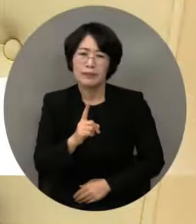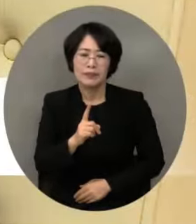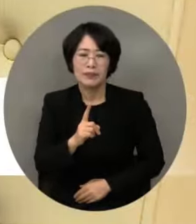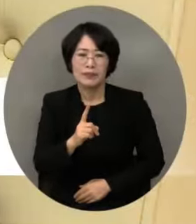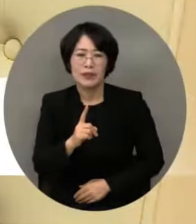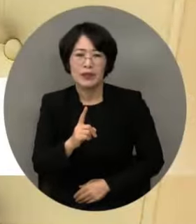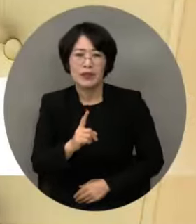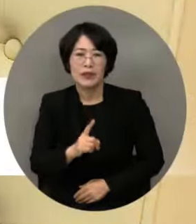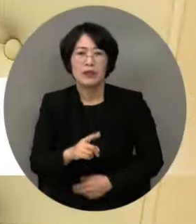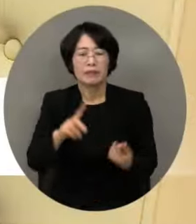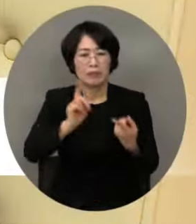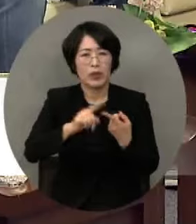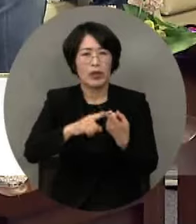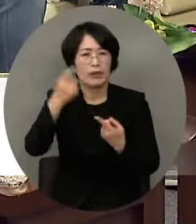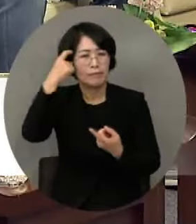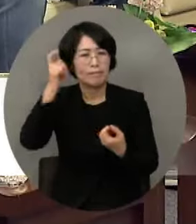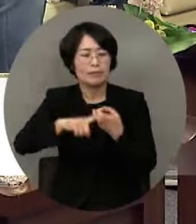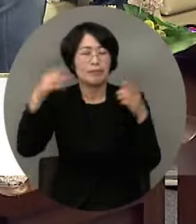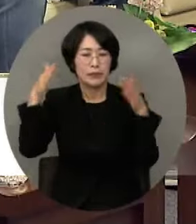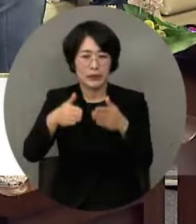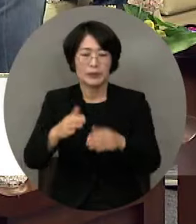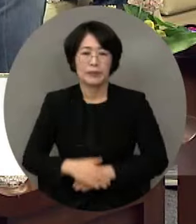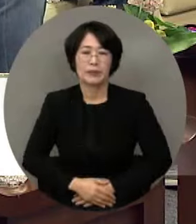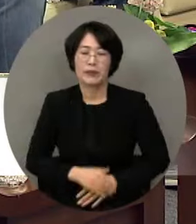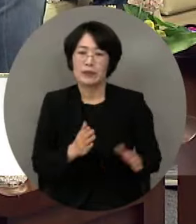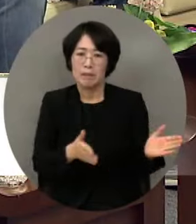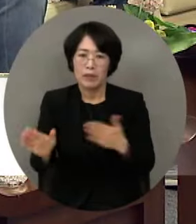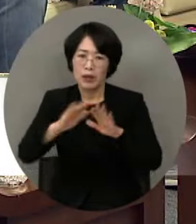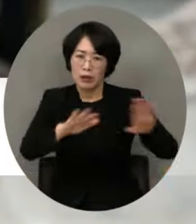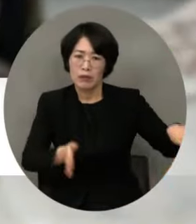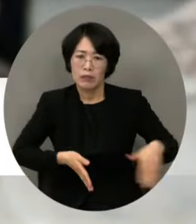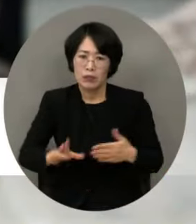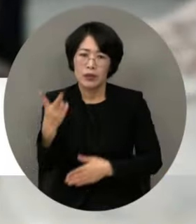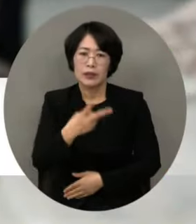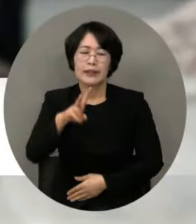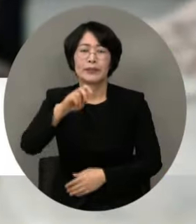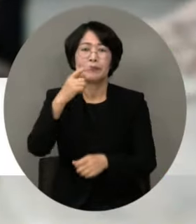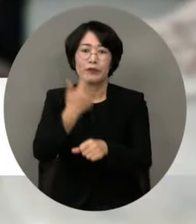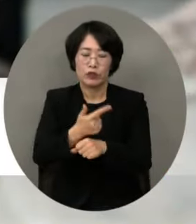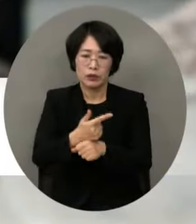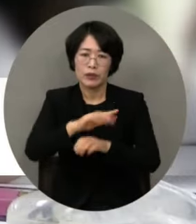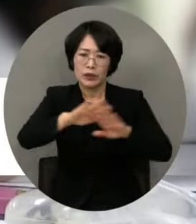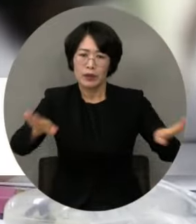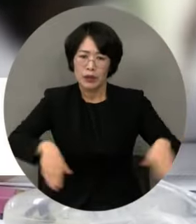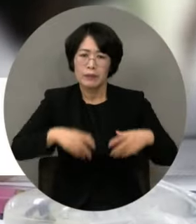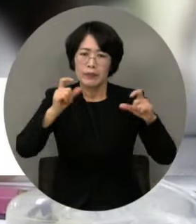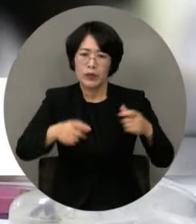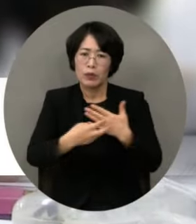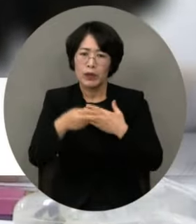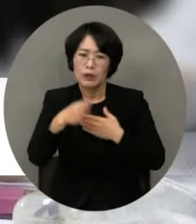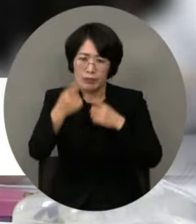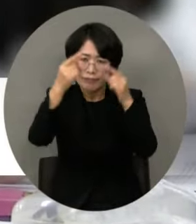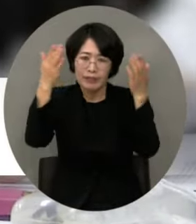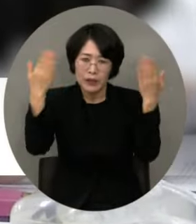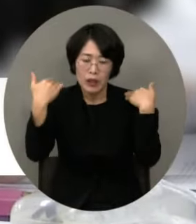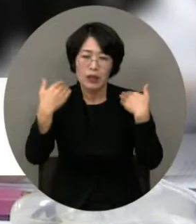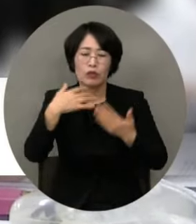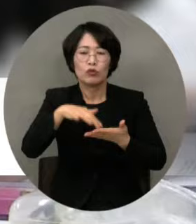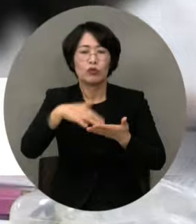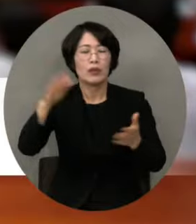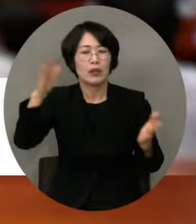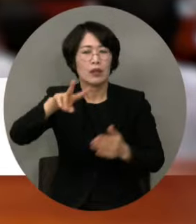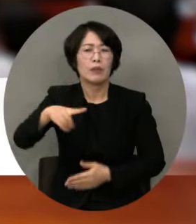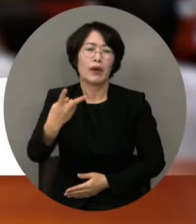도출해낼 수 있을지 주목됩니다 한편 천들은 202학년도 전남권 의대 정원으로 200명을